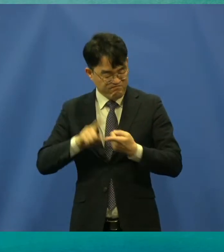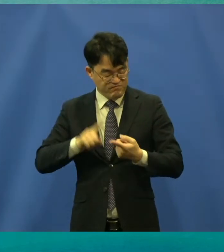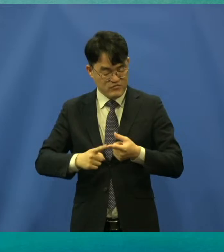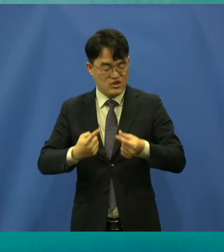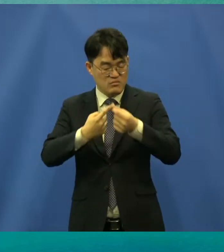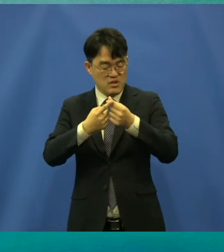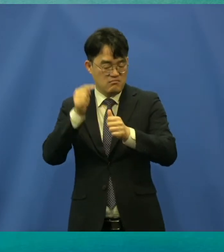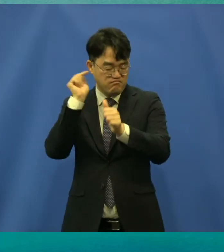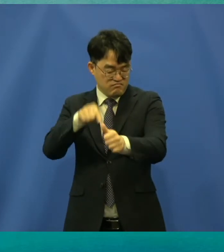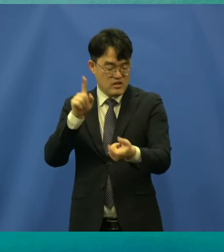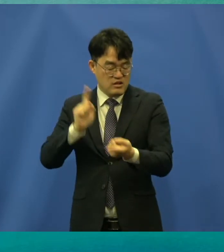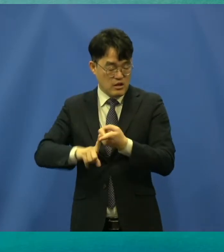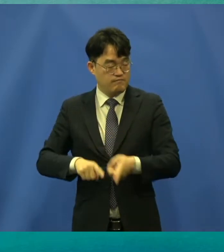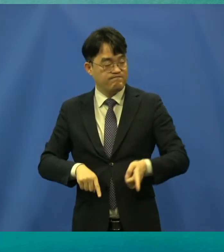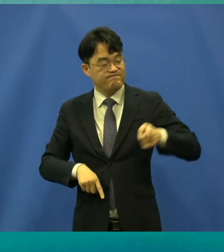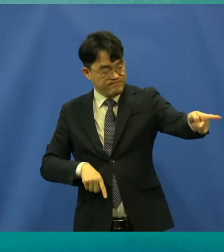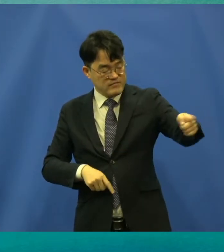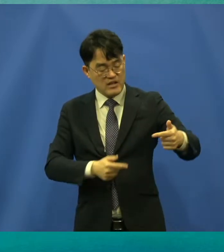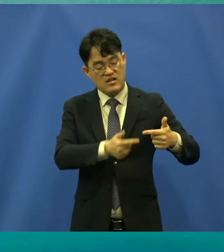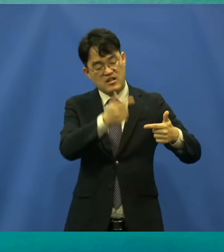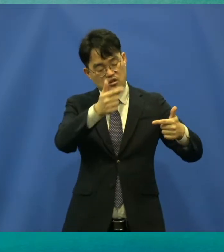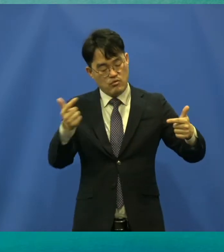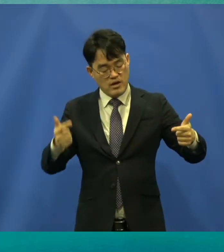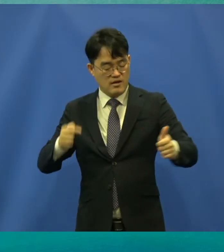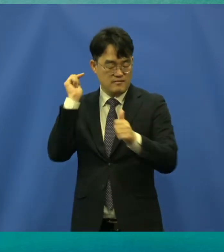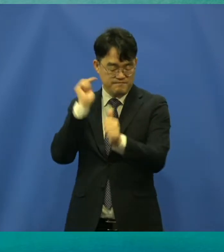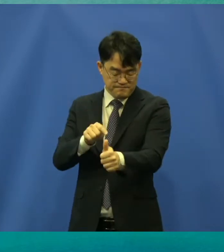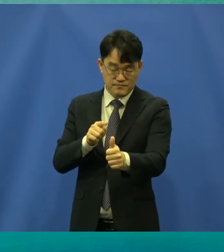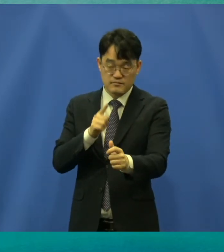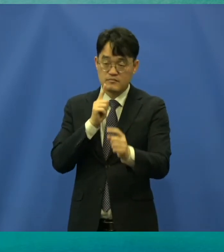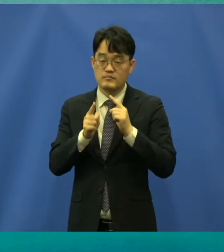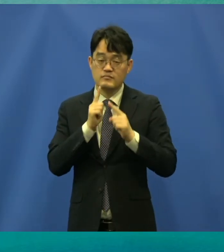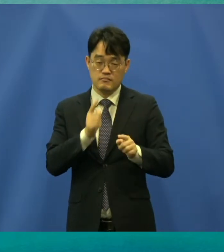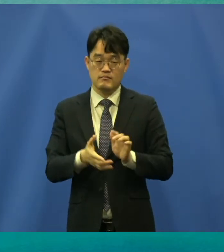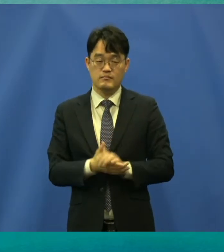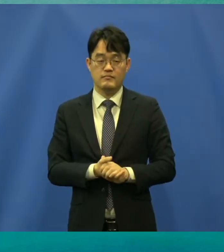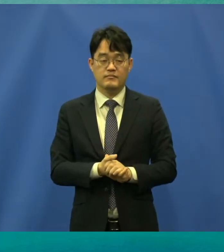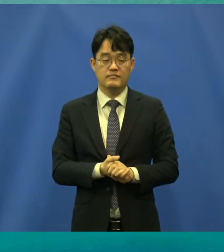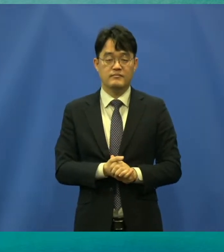몰랐어. 근데 하나님이 고집하시는 데는 이유가 있어.